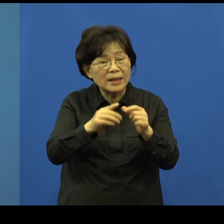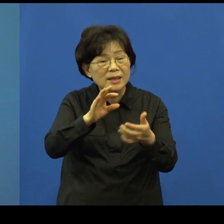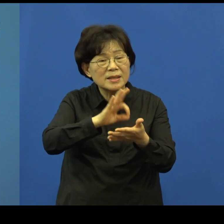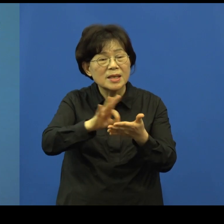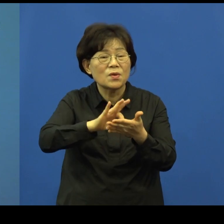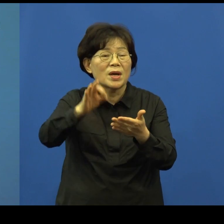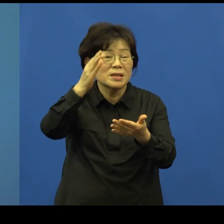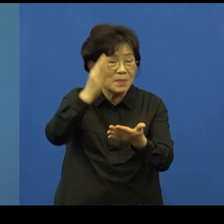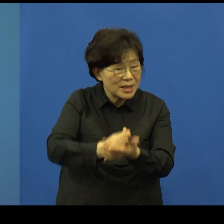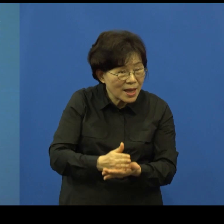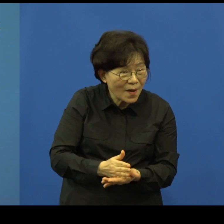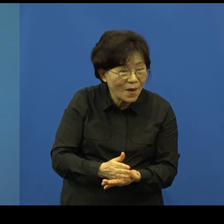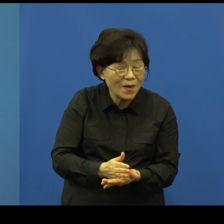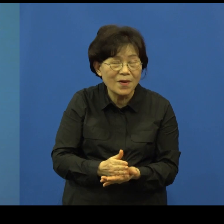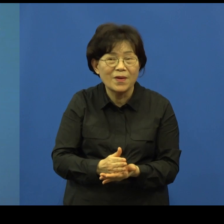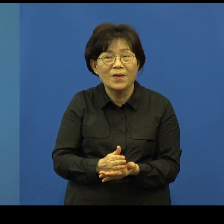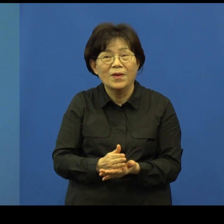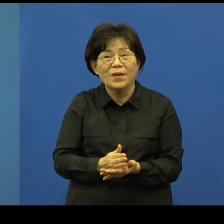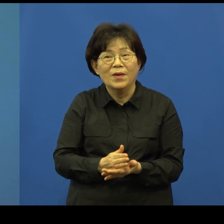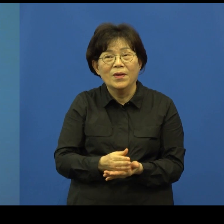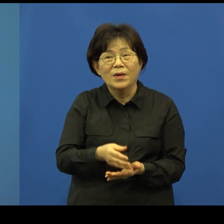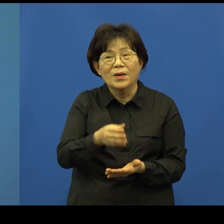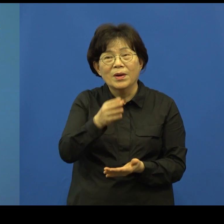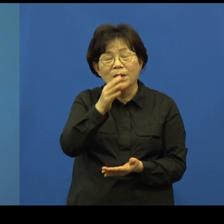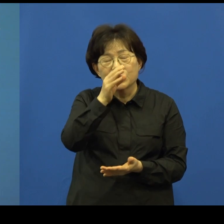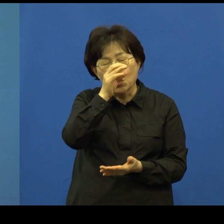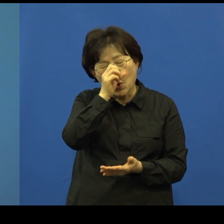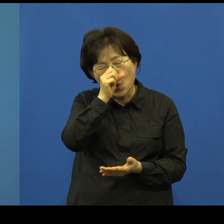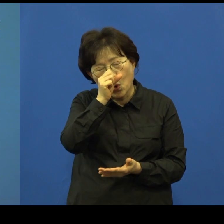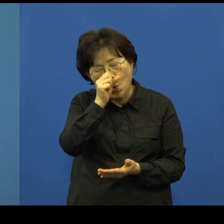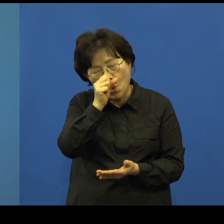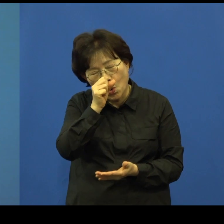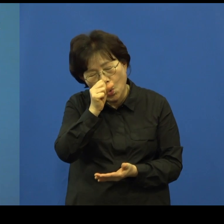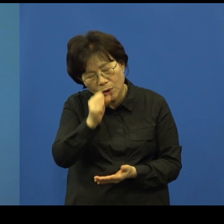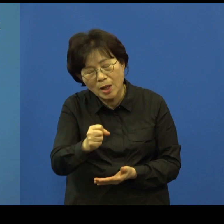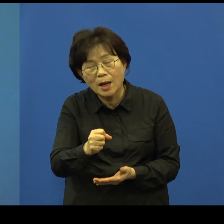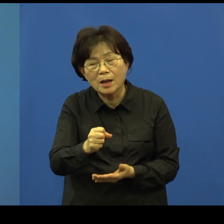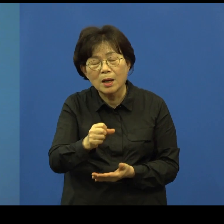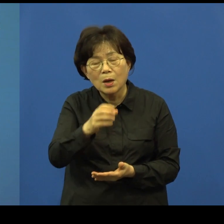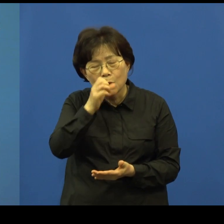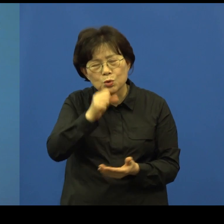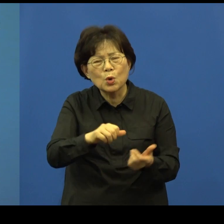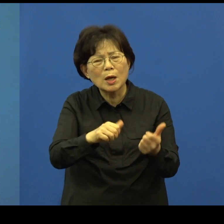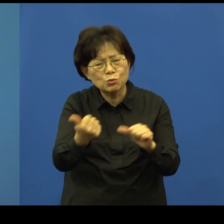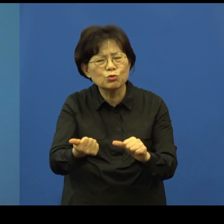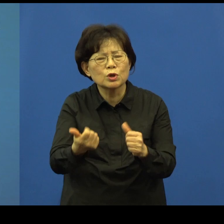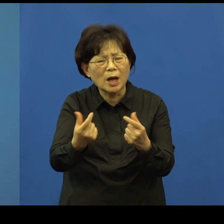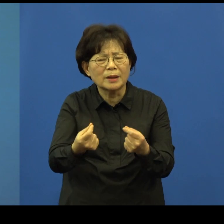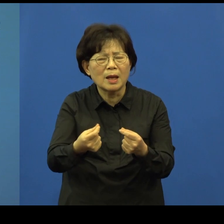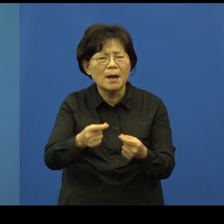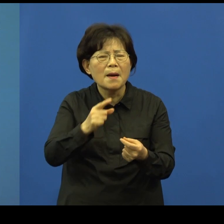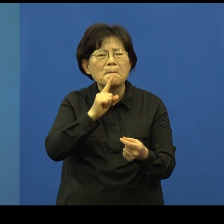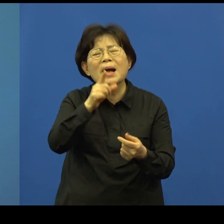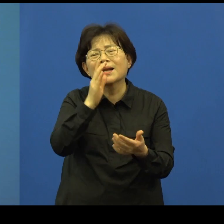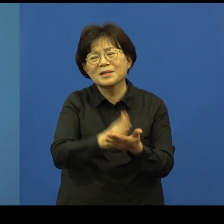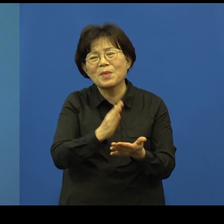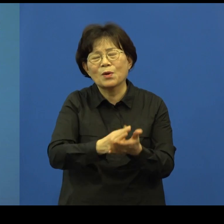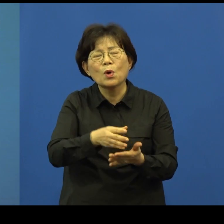말아야 돼요. 그냥 좋다 그래야지 좋아 죽겠다 그러지 말라는 거예요.